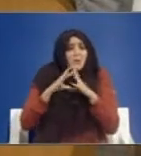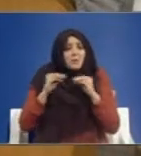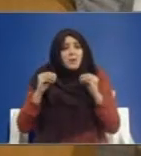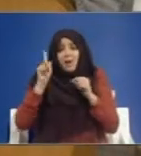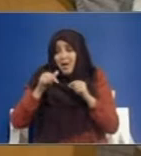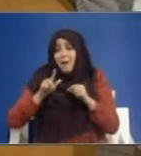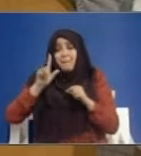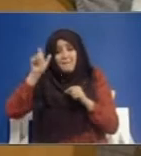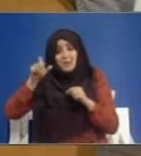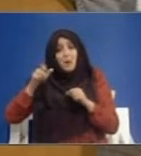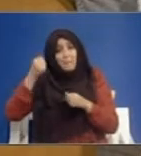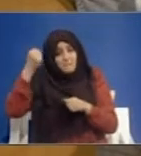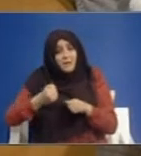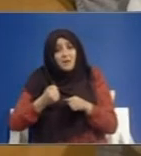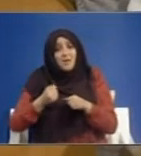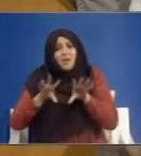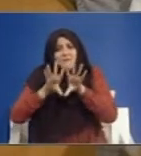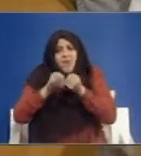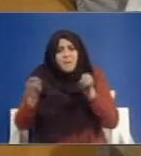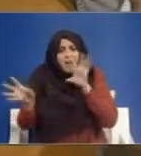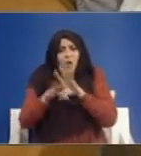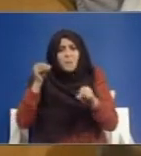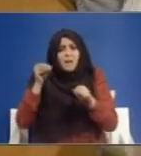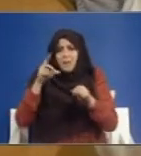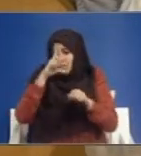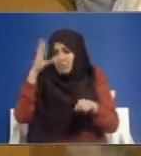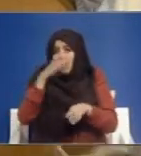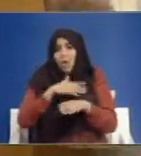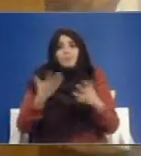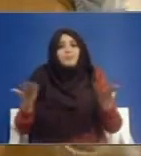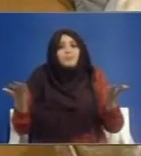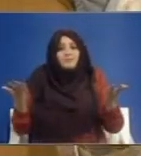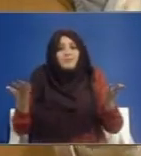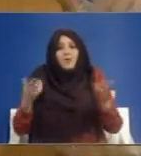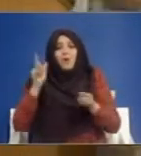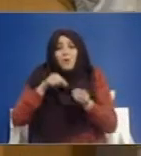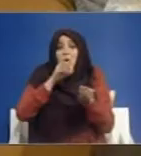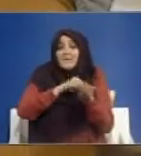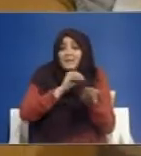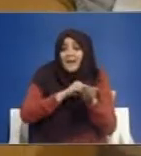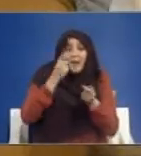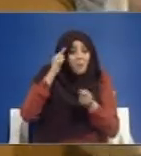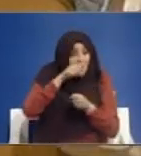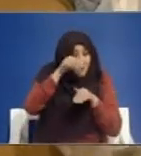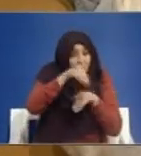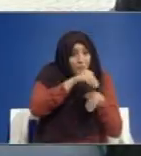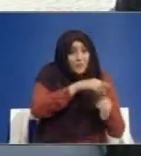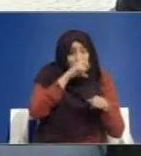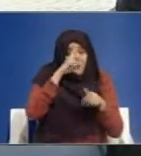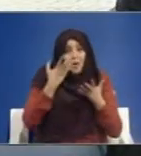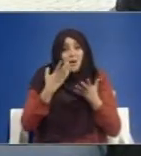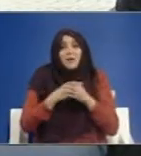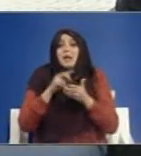أكثر منك، عائلة تروح بكمالها، تصدقوا عليهم. إيه نعم، صدقوا عليهم، ادعي لهم،